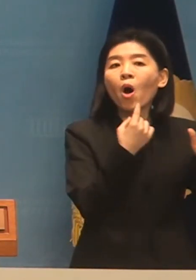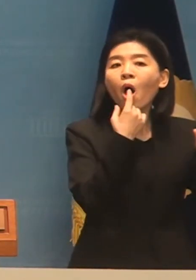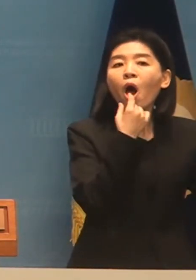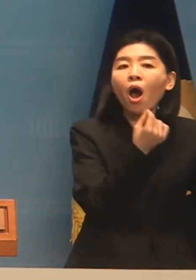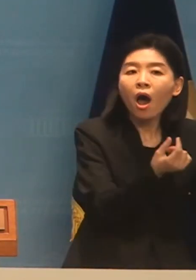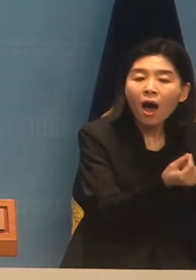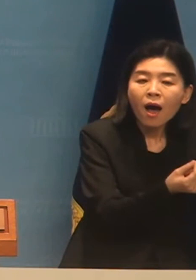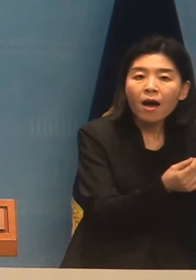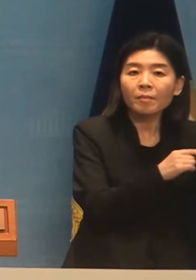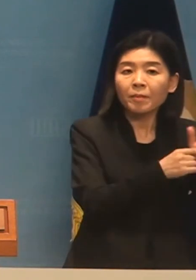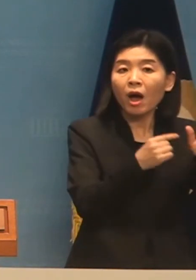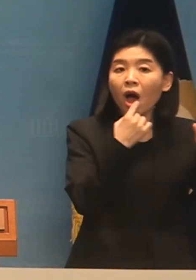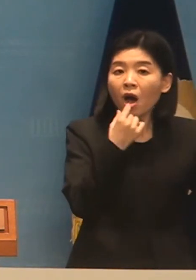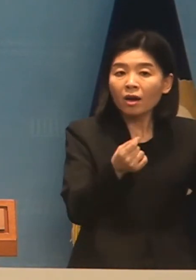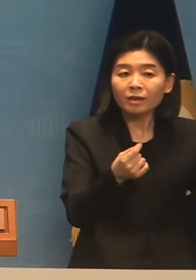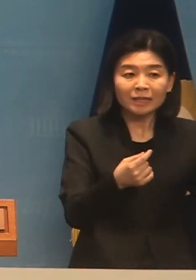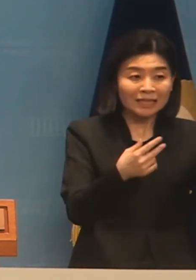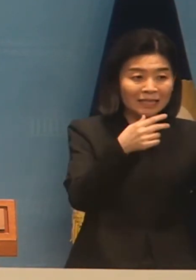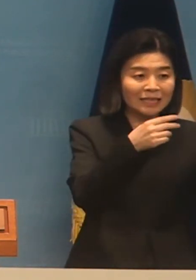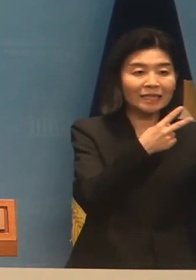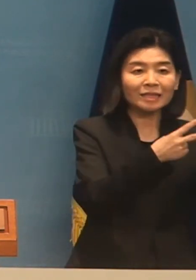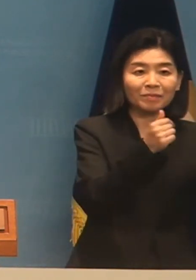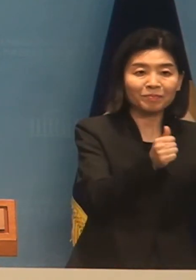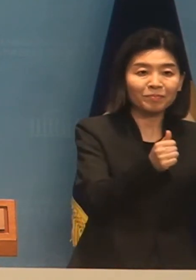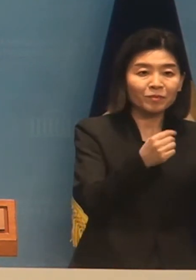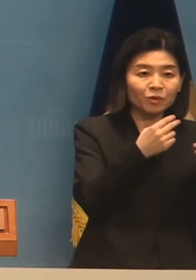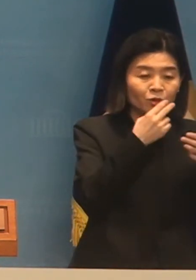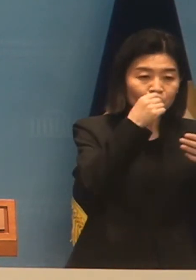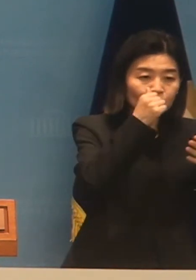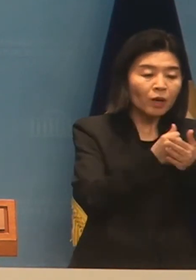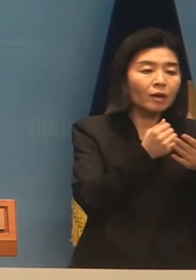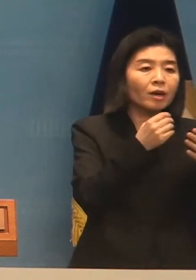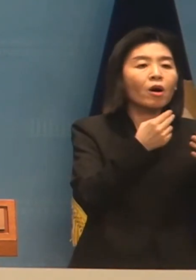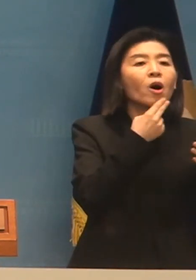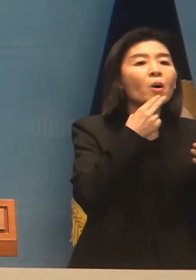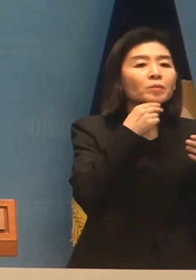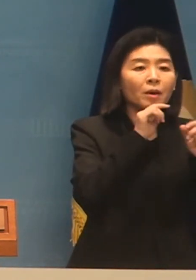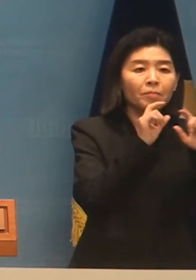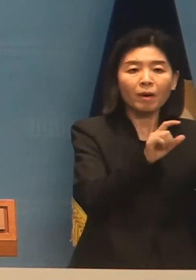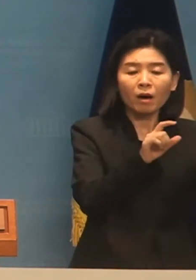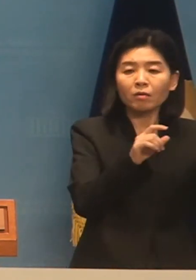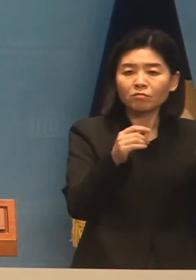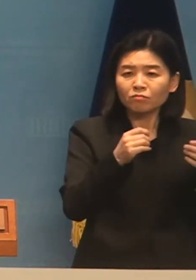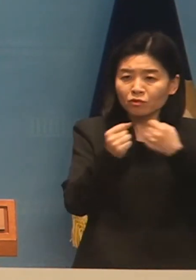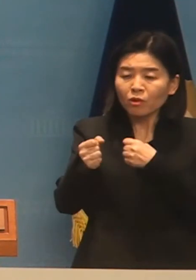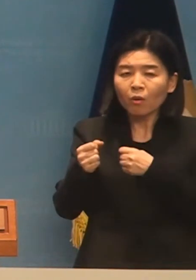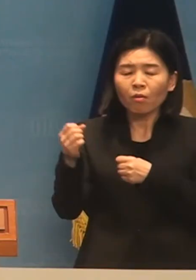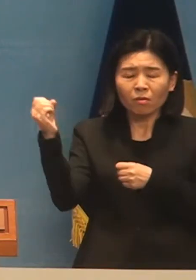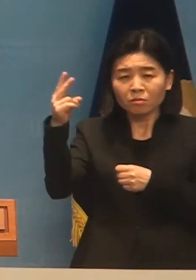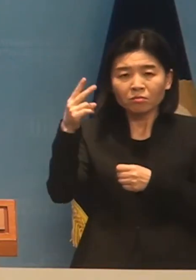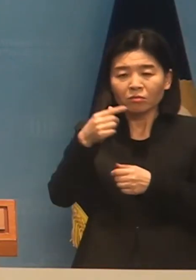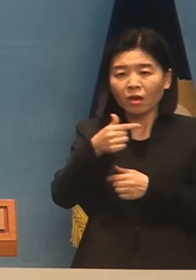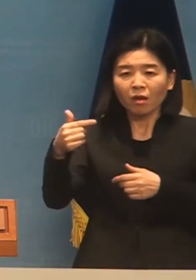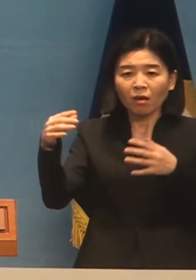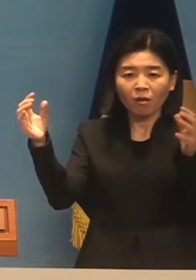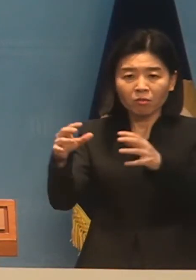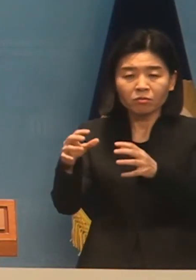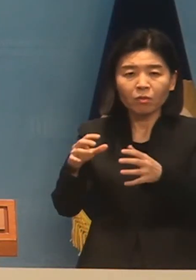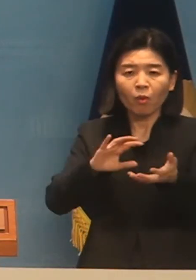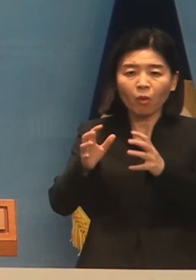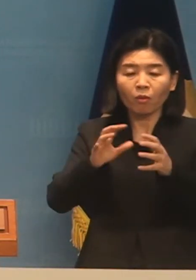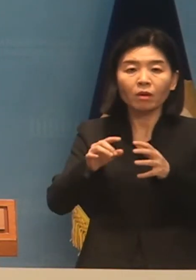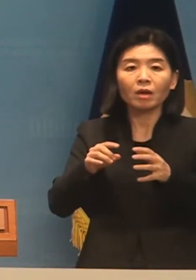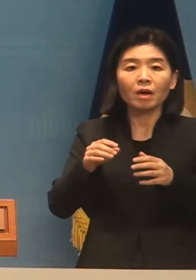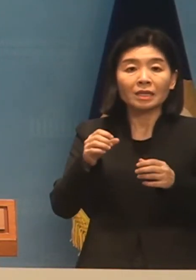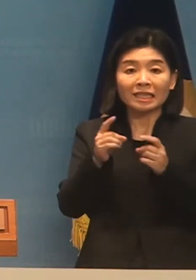사건에 대하여 2심 무죄에도 불구하고 극히 이례적으로 대법원 소부의 심리도 없이 전합의체에서